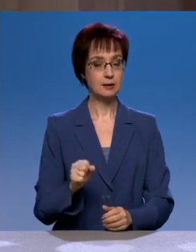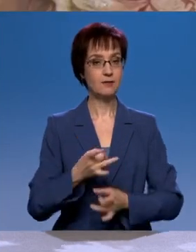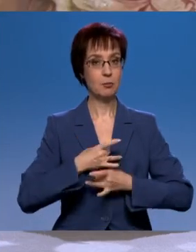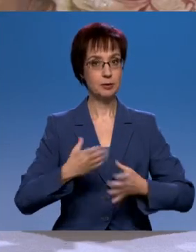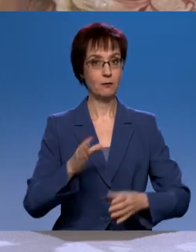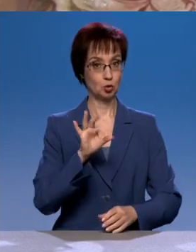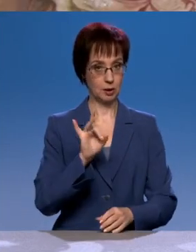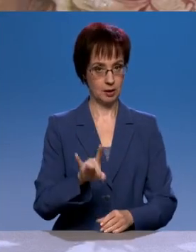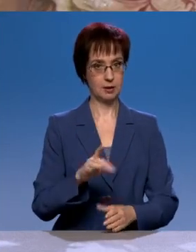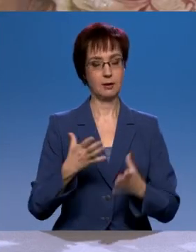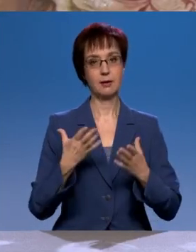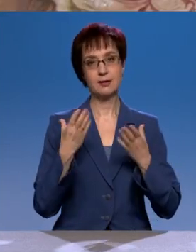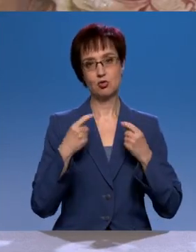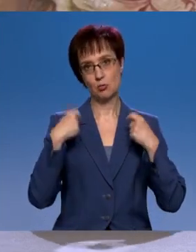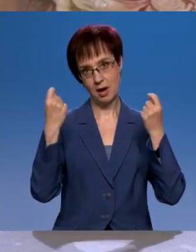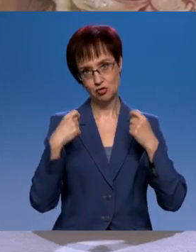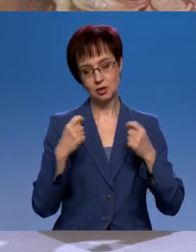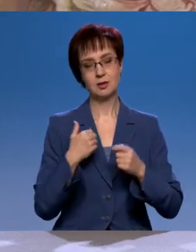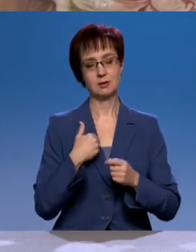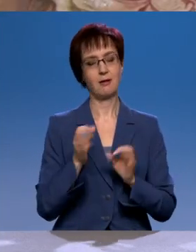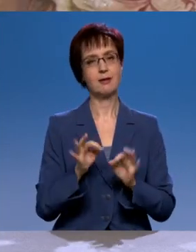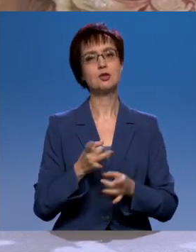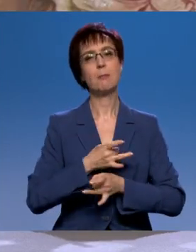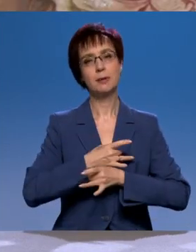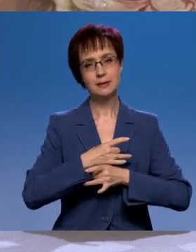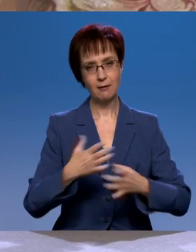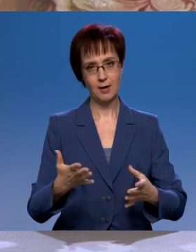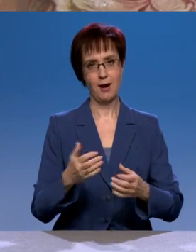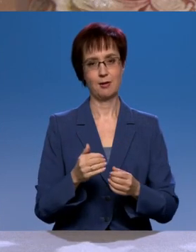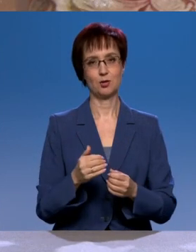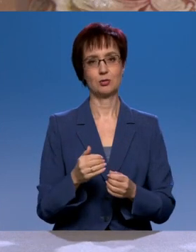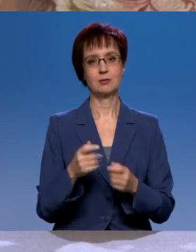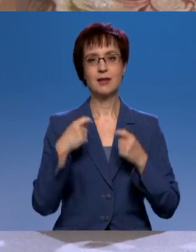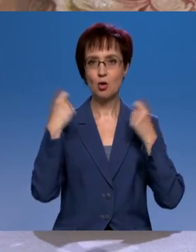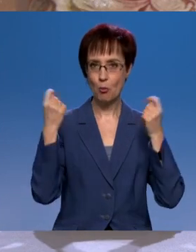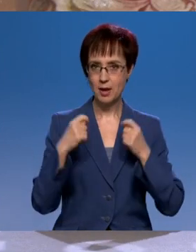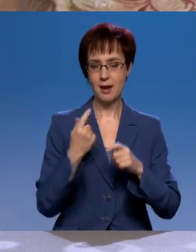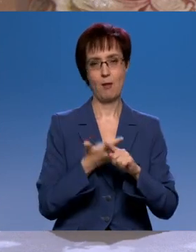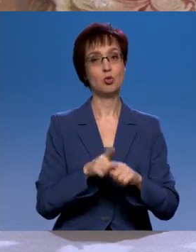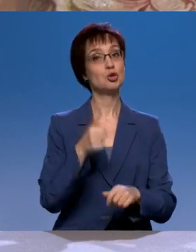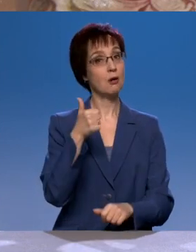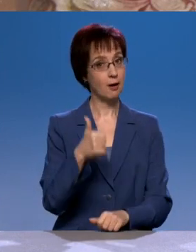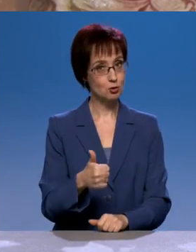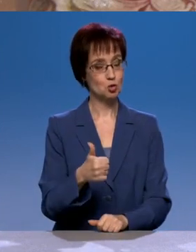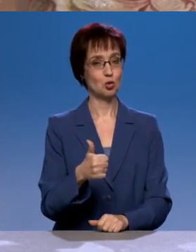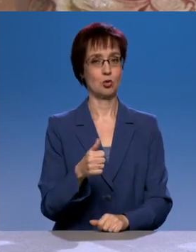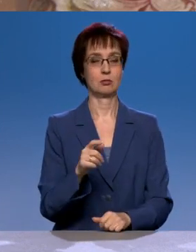Я, конечно, поздравляю с юбилеем. Вот. Ну и очень хорошо, что